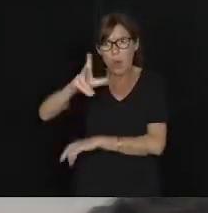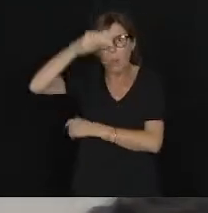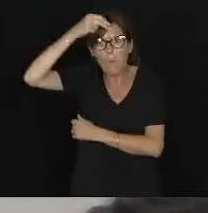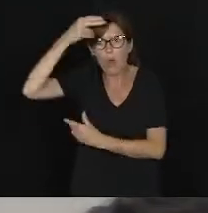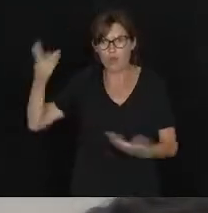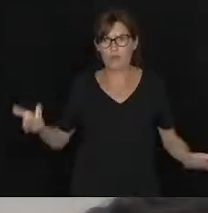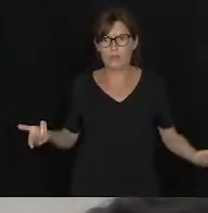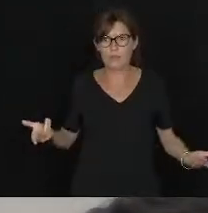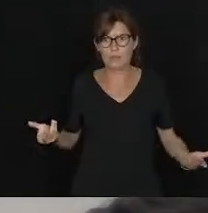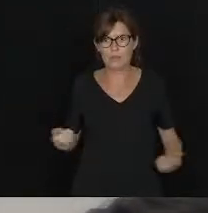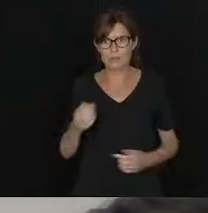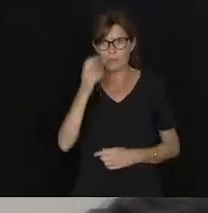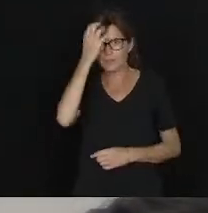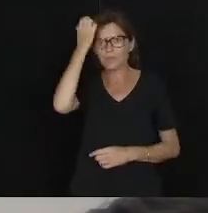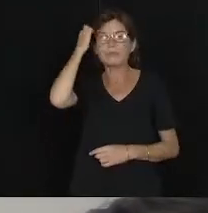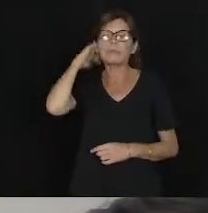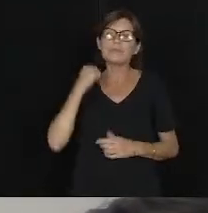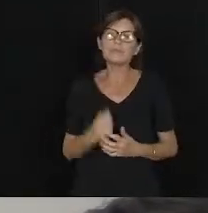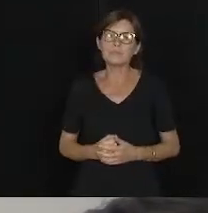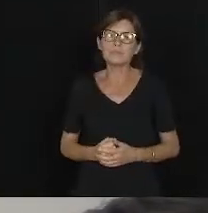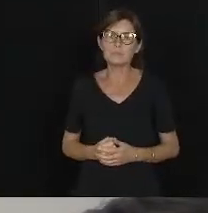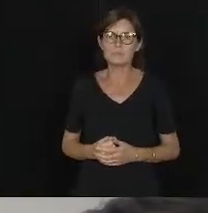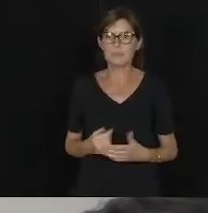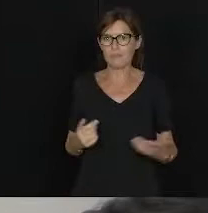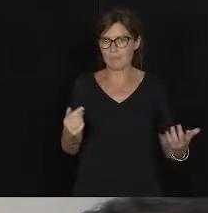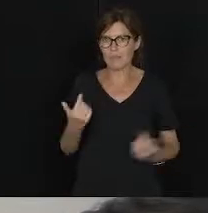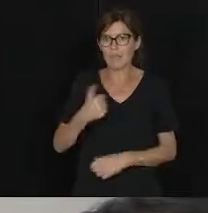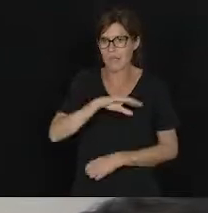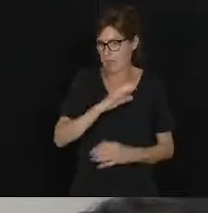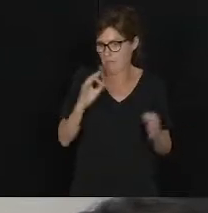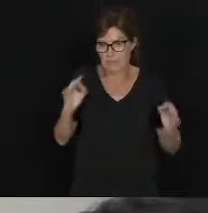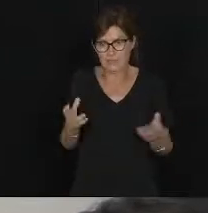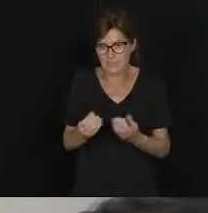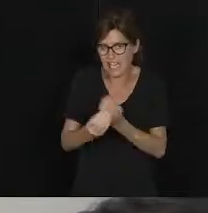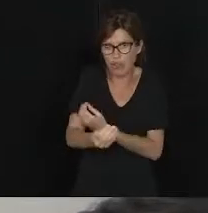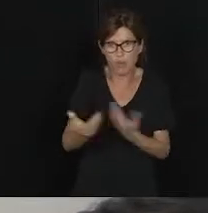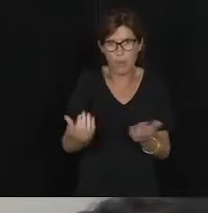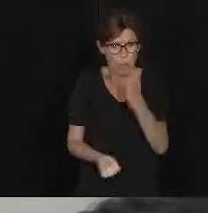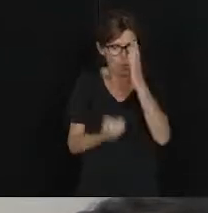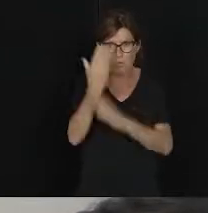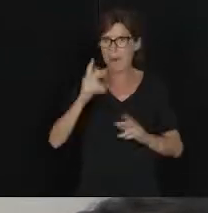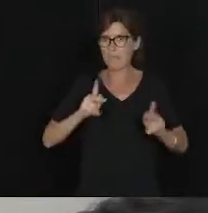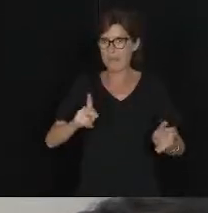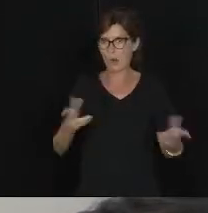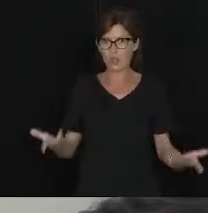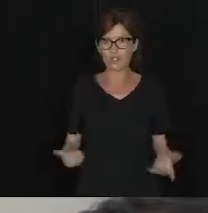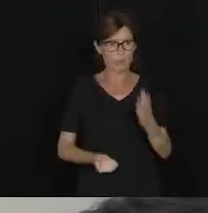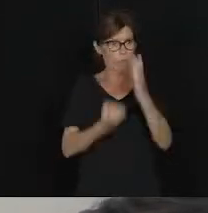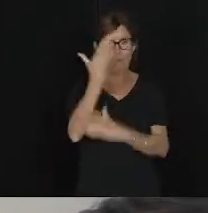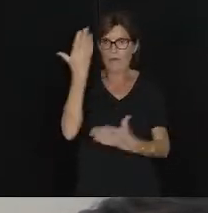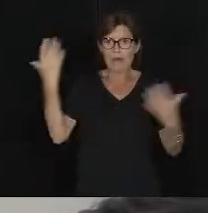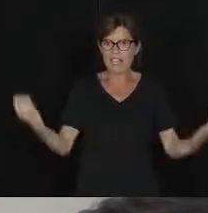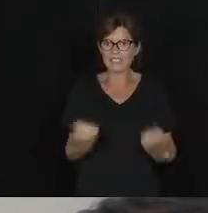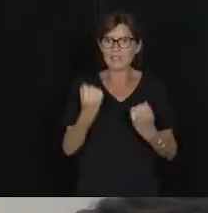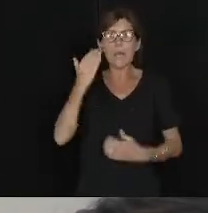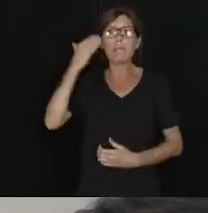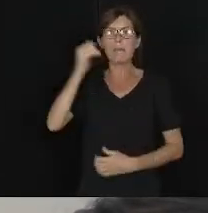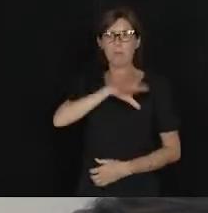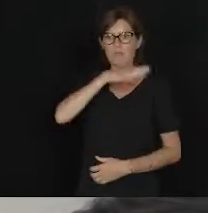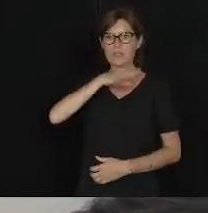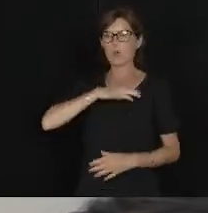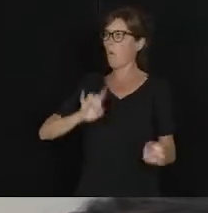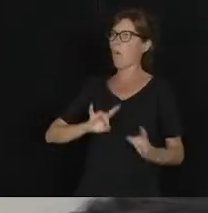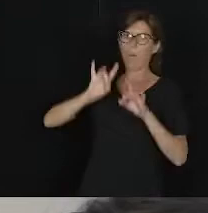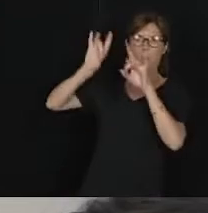au sens étymologique, appréhender avec, qu'il crée, et il entraîne mécaniquement de nouvelles pratiques, car si les enseignants refusent de s'adapter